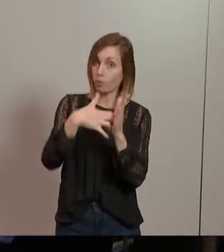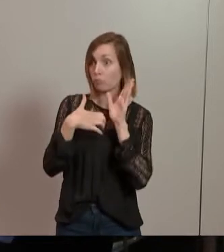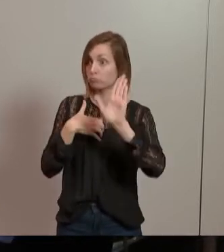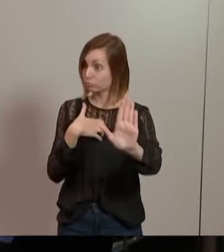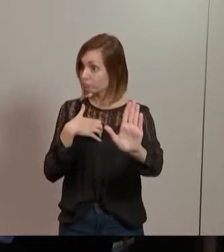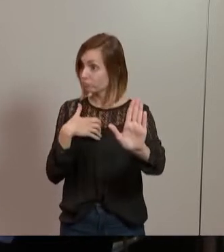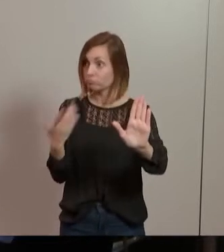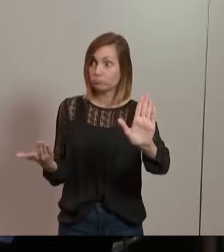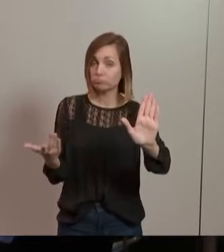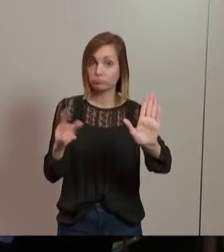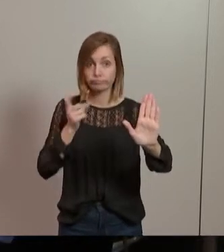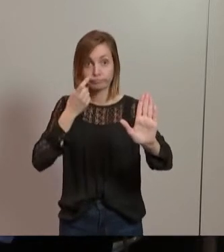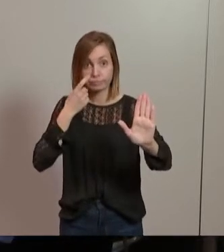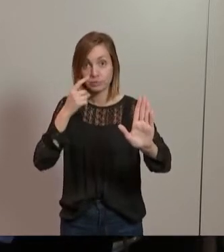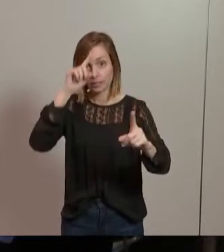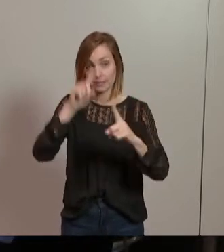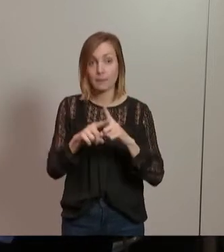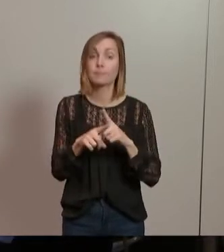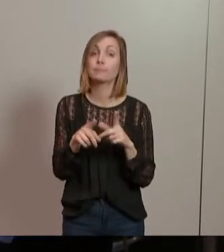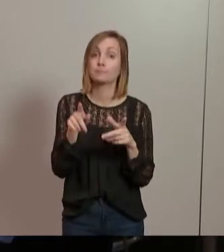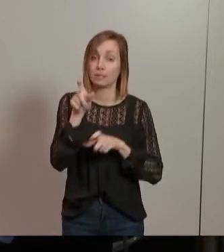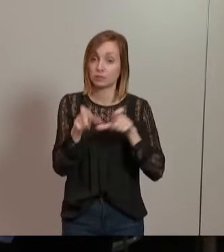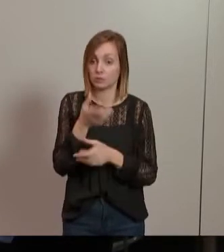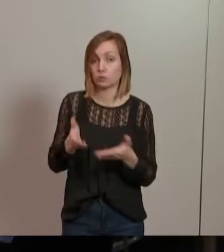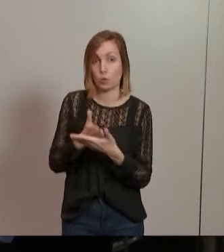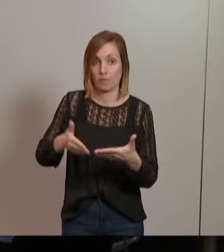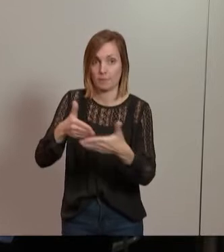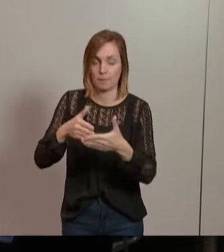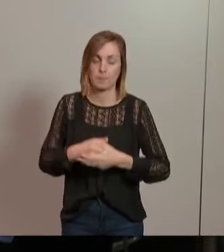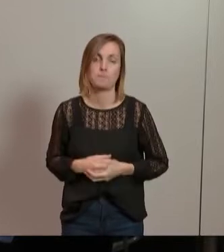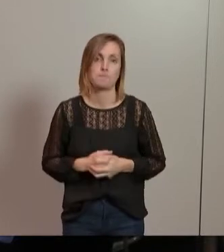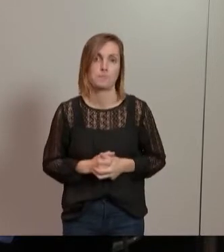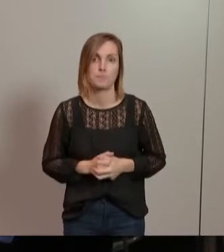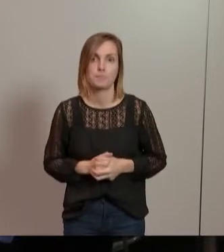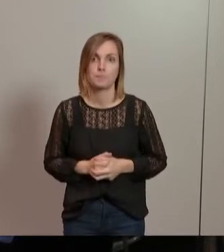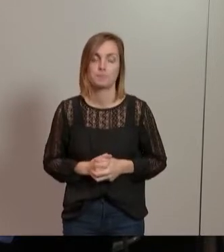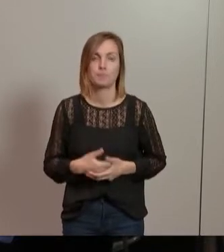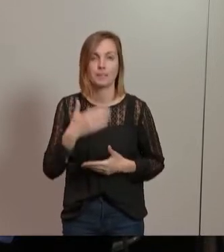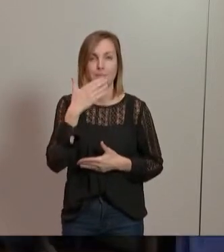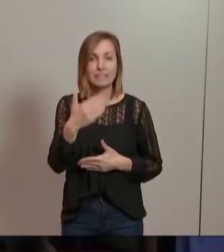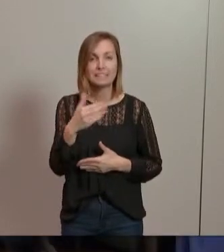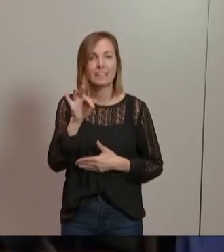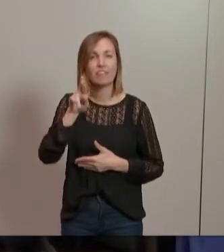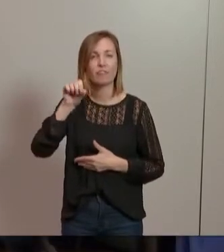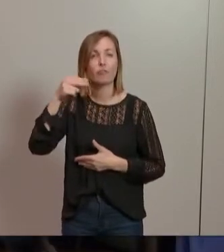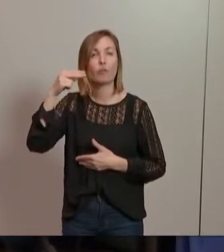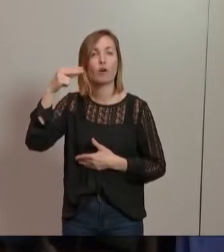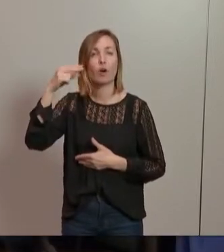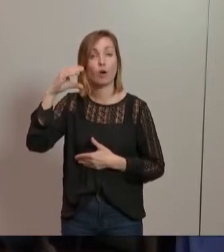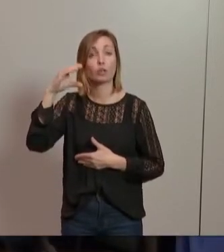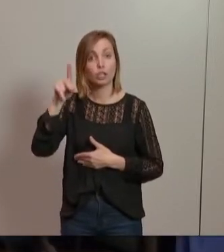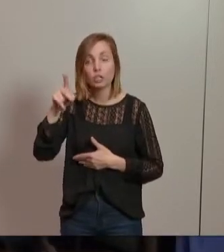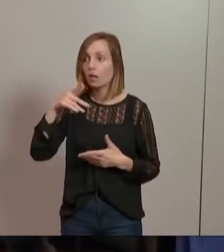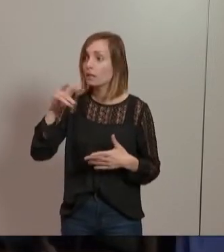commission communale pour l'accessibilité des personnes en situation de handicap. Merci Franck. Y a-t-il